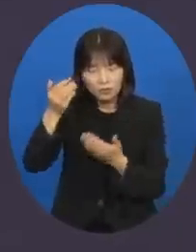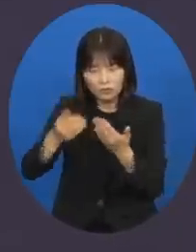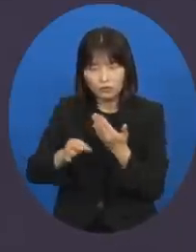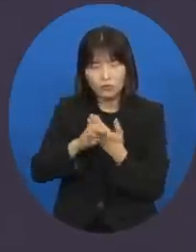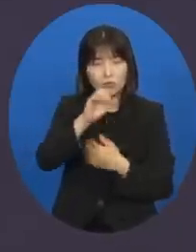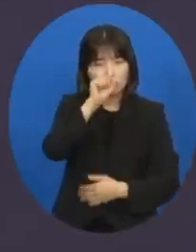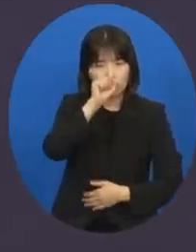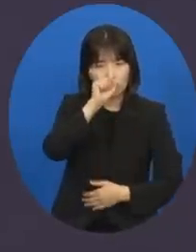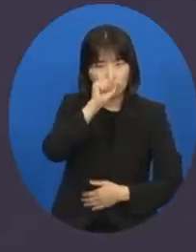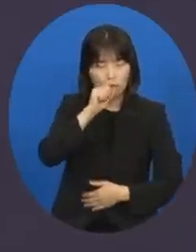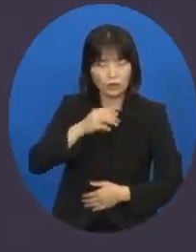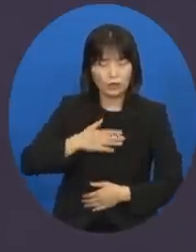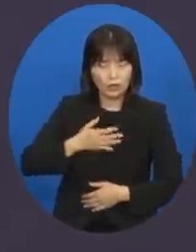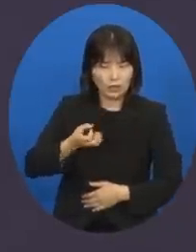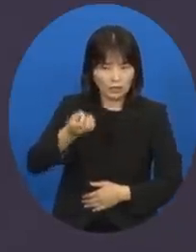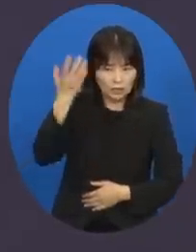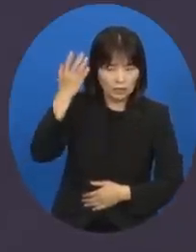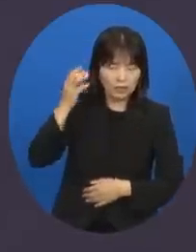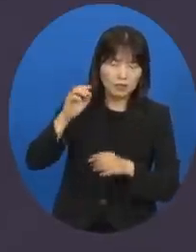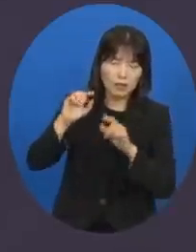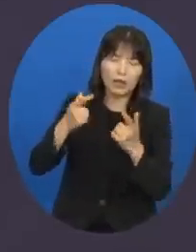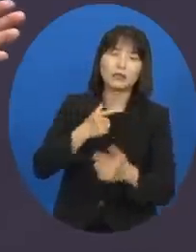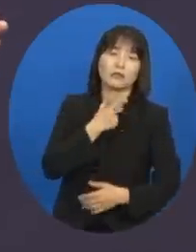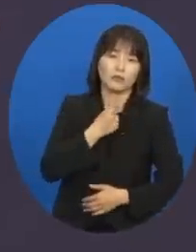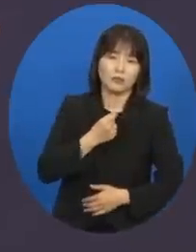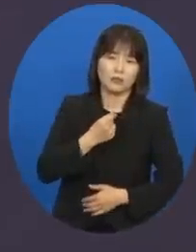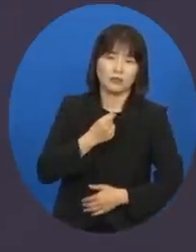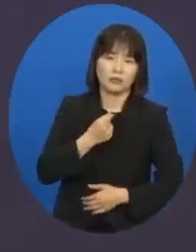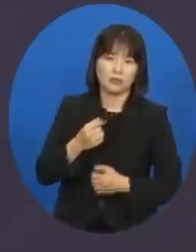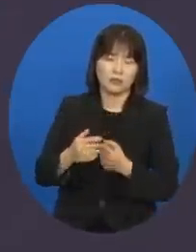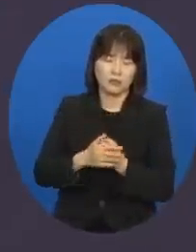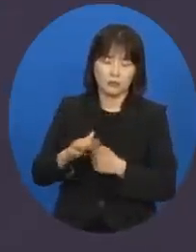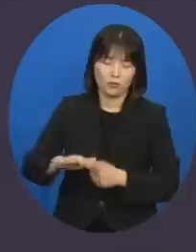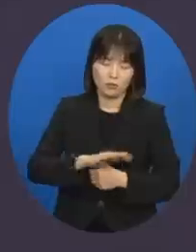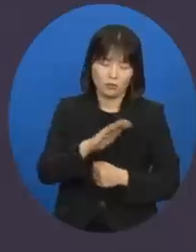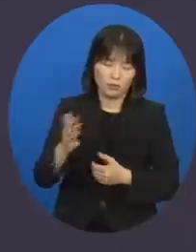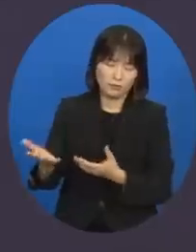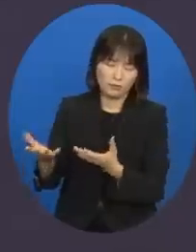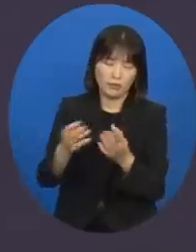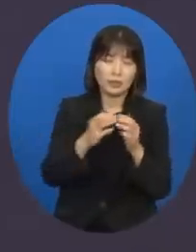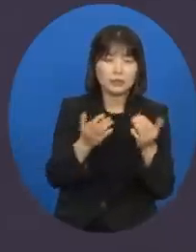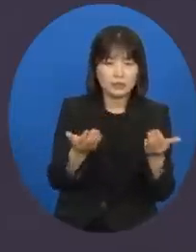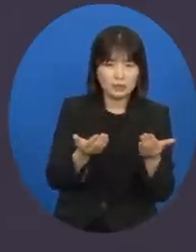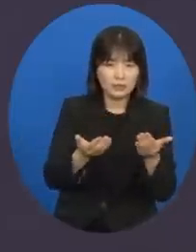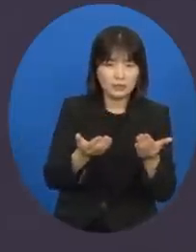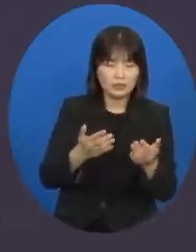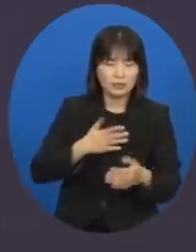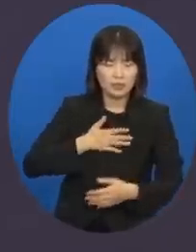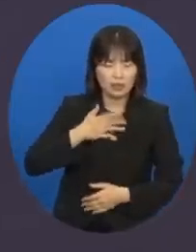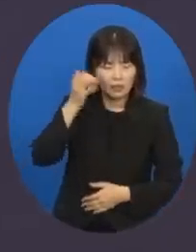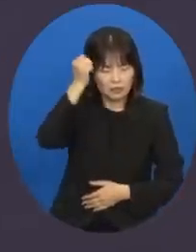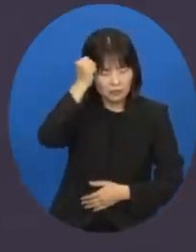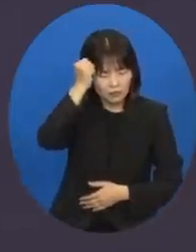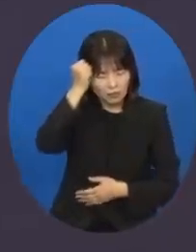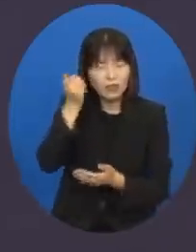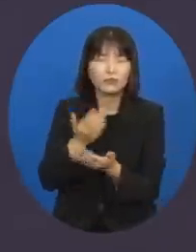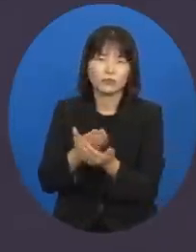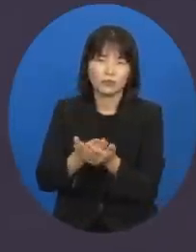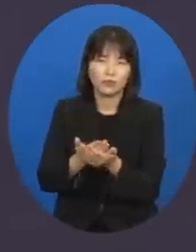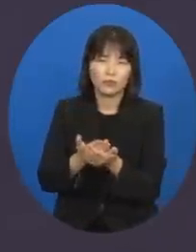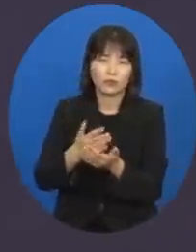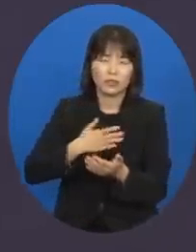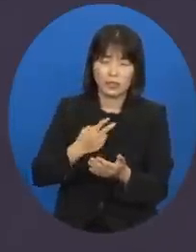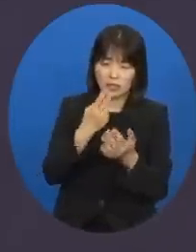나를 잊지 않아 주기를 원해요. 그래서 우리가 하는 많은 일들은 어쩌면요, 나 잊지 말아주세요, 나 여기